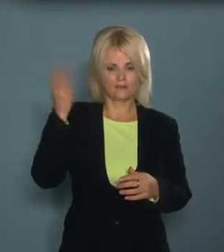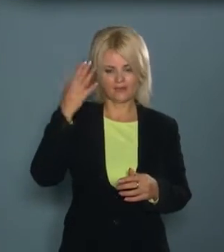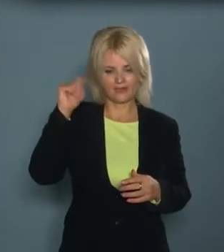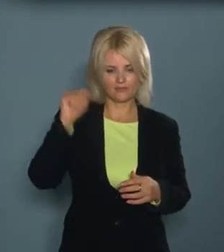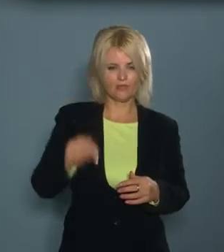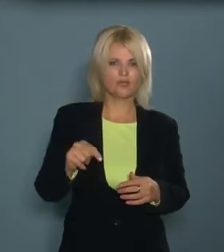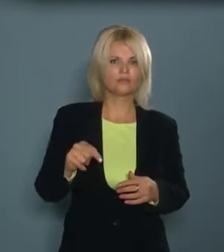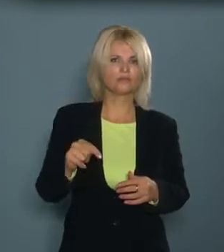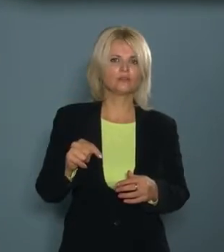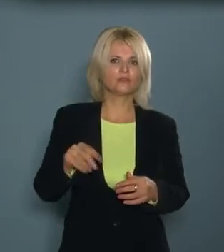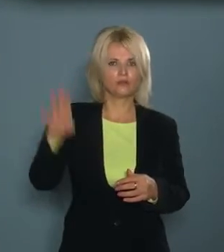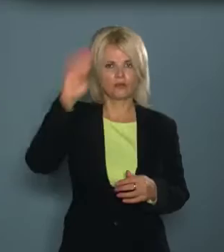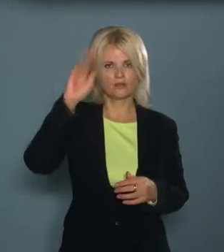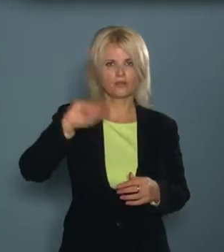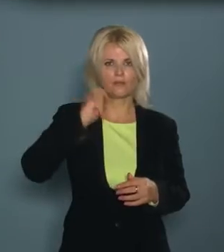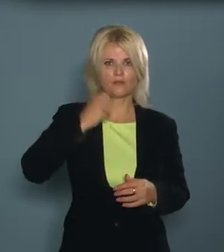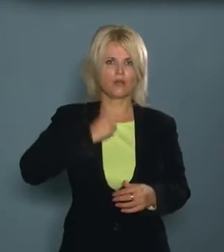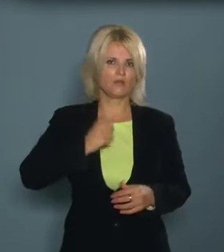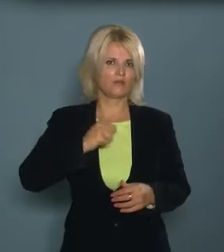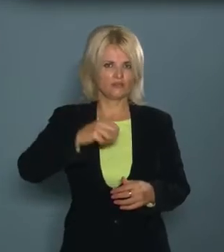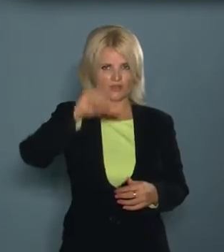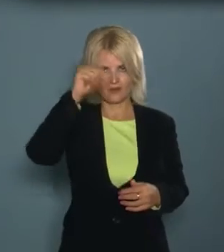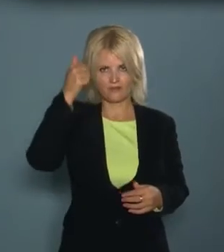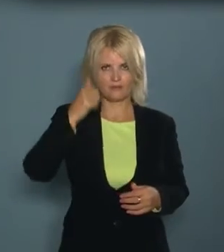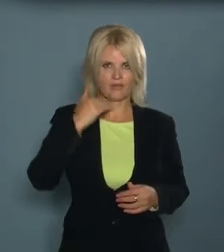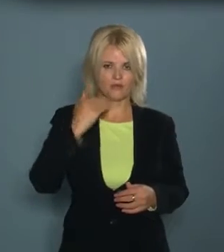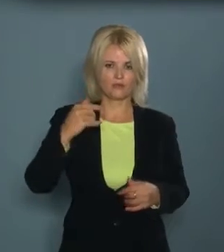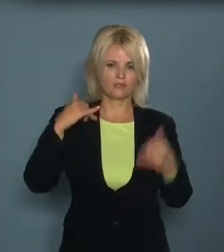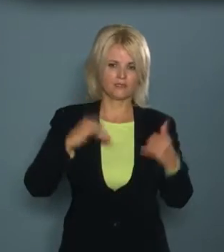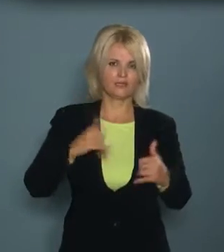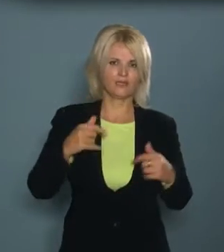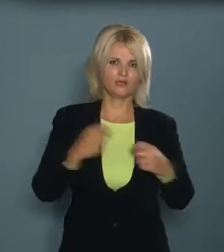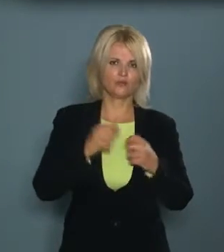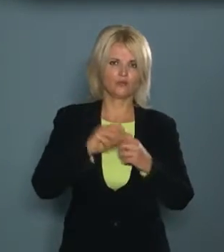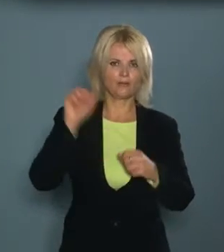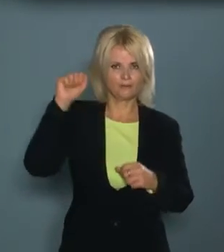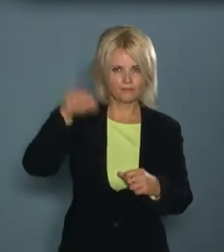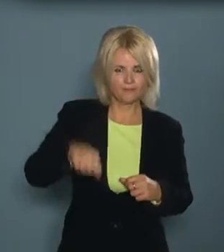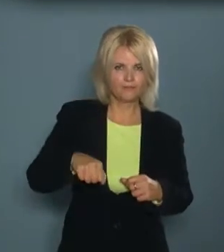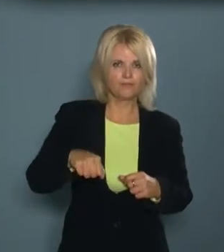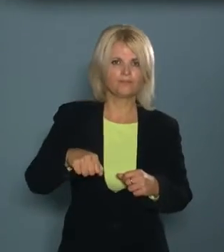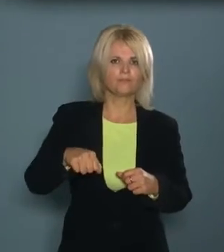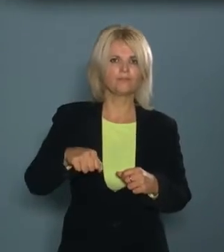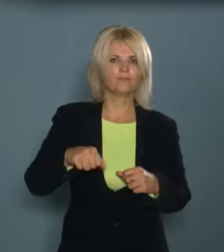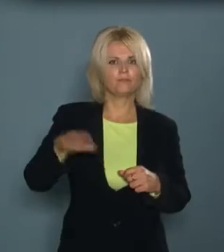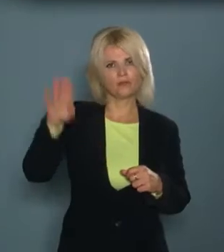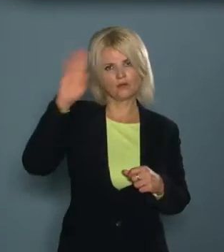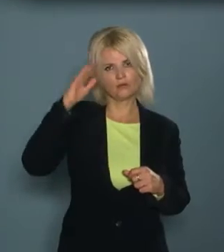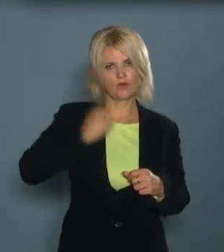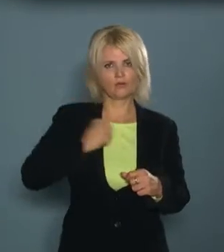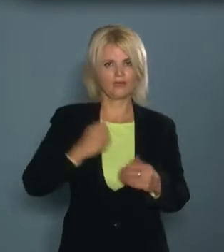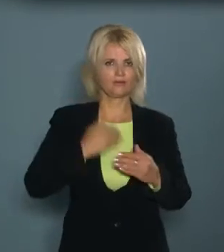itt katonáinkra, és a Magyar Honvédség nevében köszönöm, hogy idén is közösen hajthatunk fejet a forradalom katonamártírjai